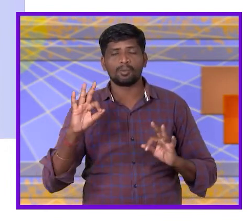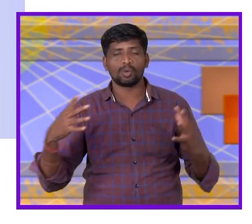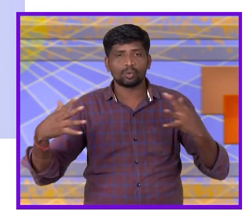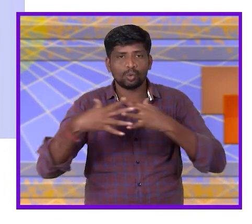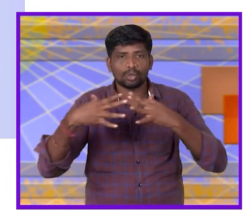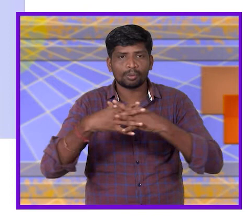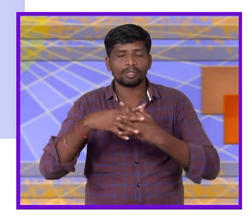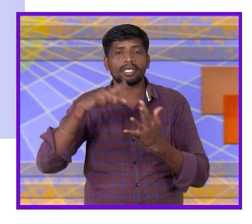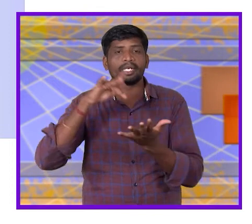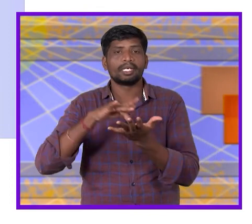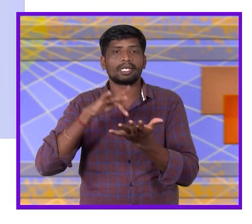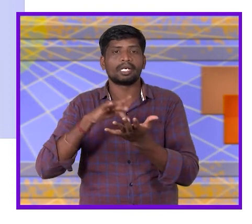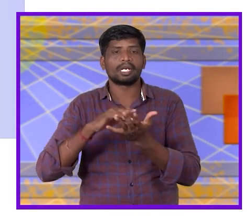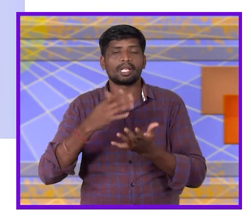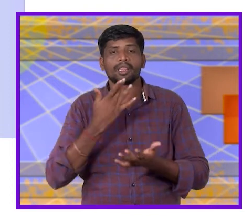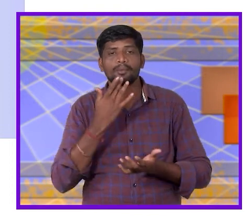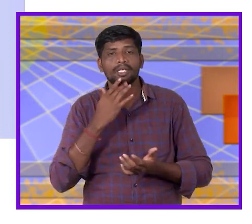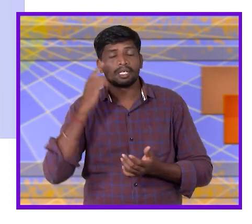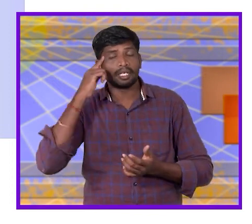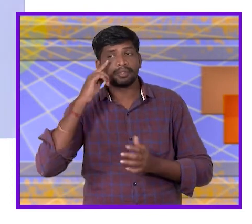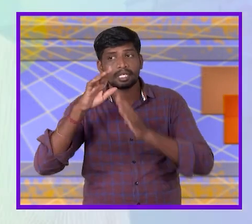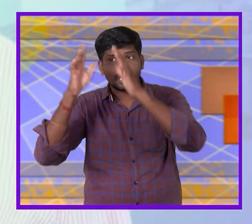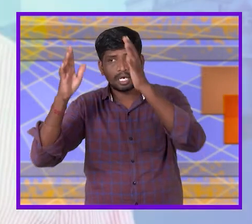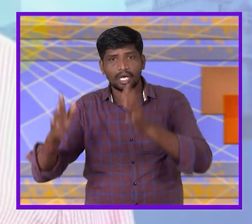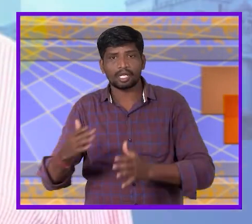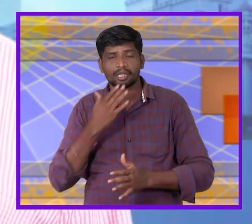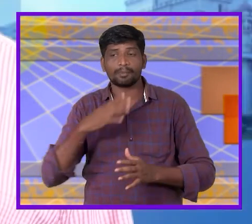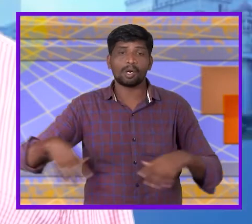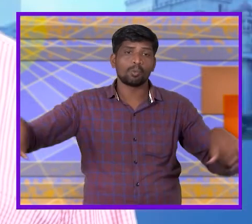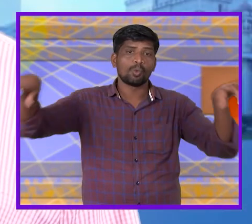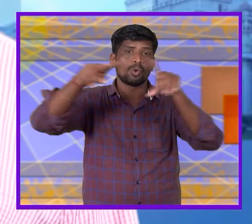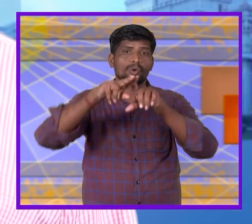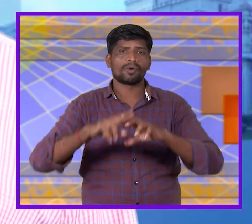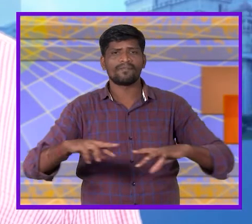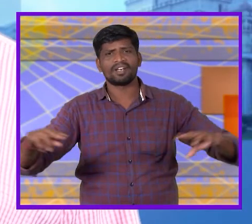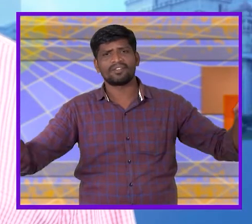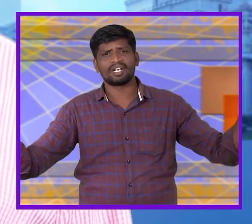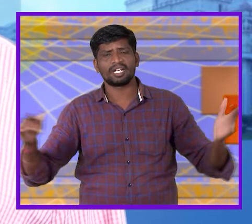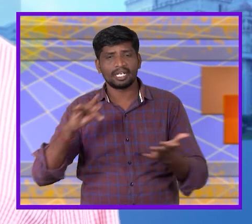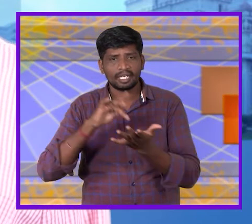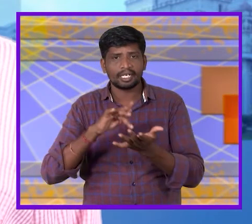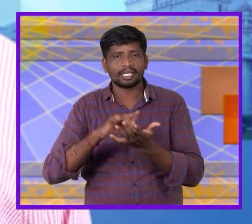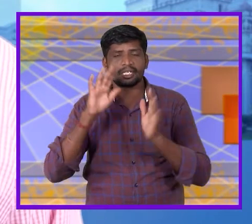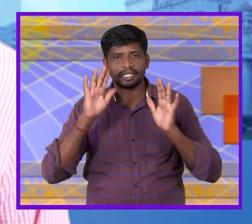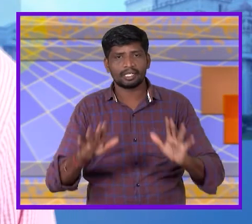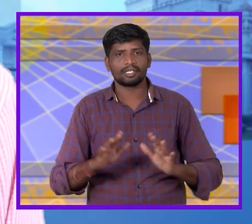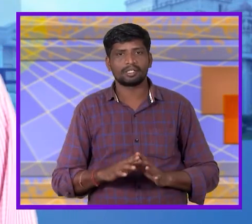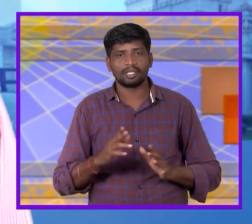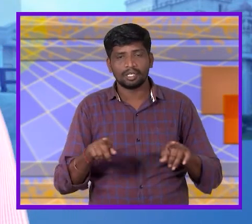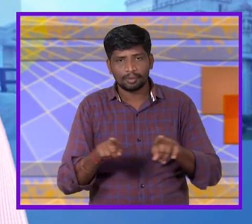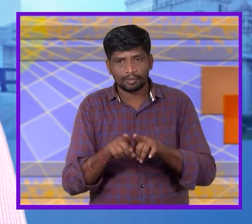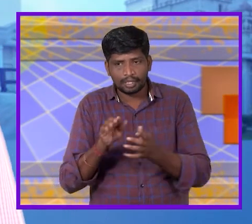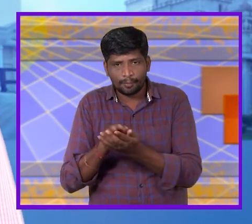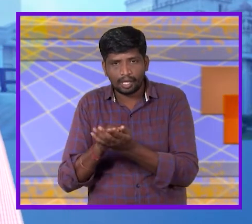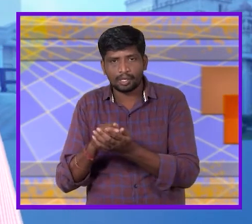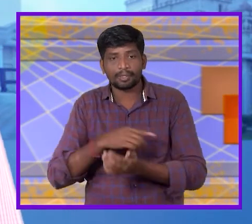தொடர்புடைய இடங்களாக, தமிழ் நினைவு சின்னங்களாக தமிழ்நாடு முழுக்க எத்தனையோ அற்புதமான இடங்கள் இருக்கிறது. இவைகளை